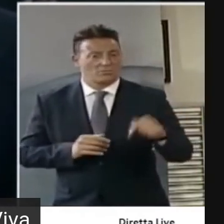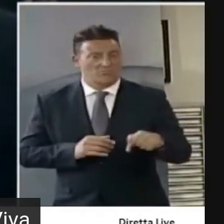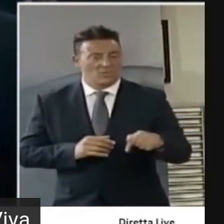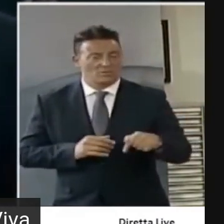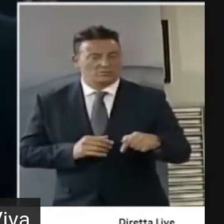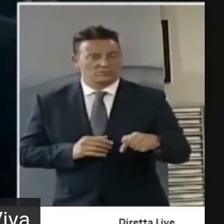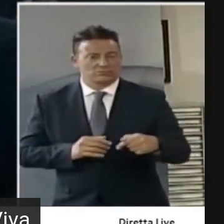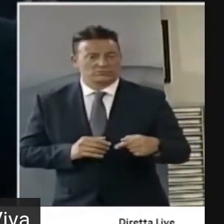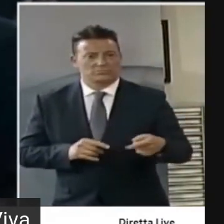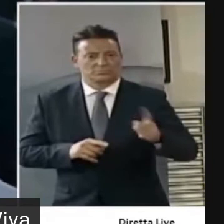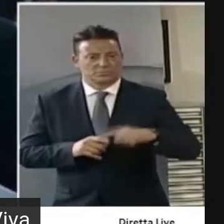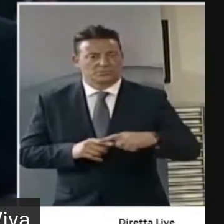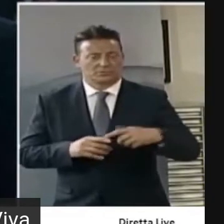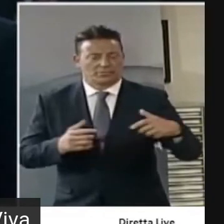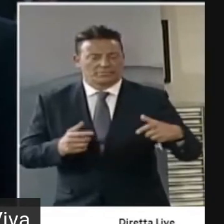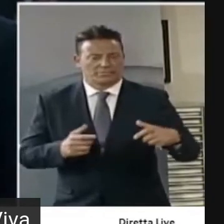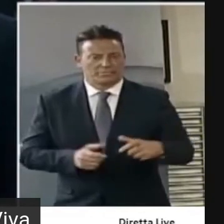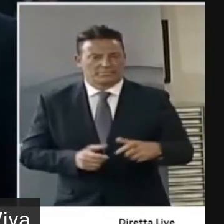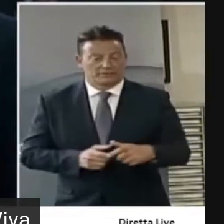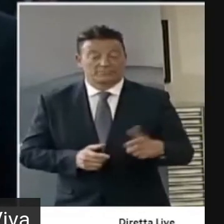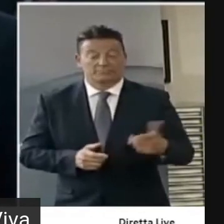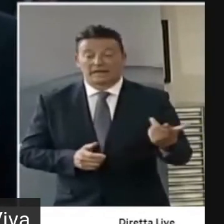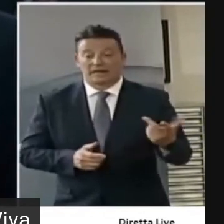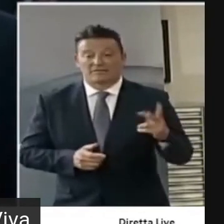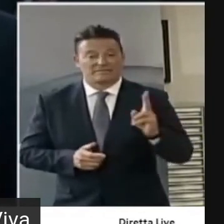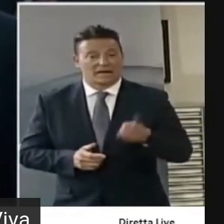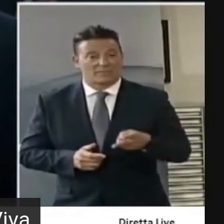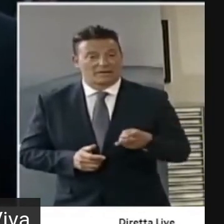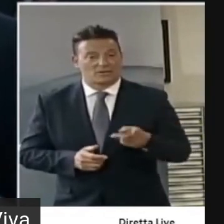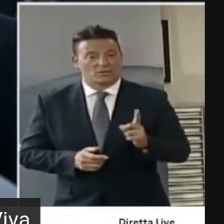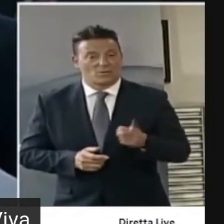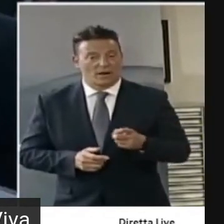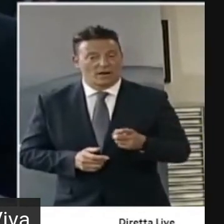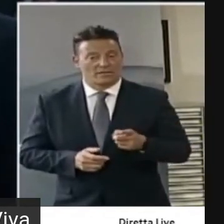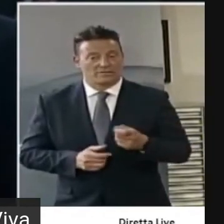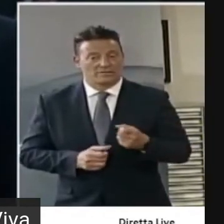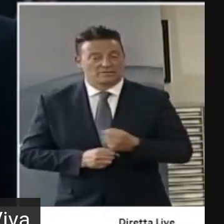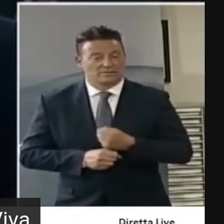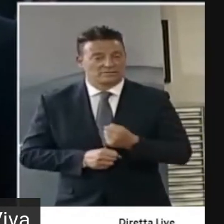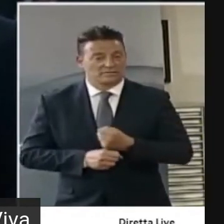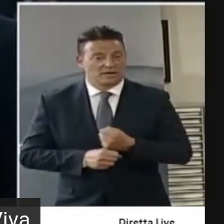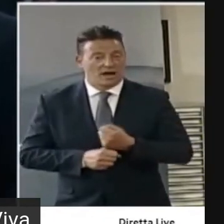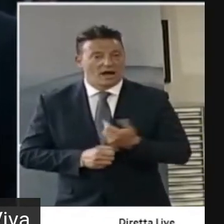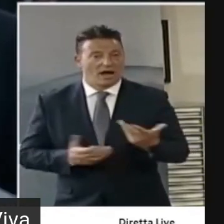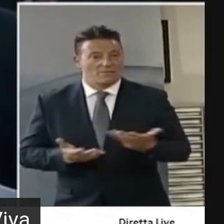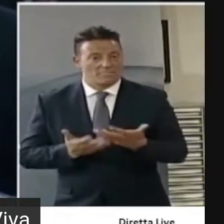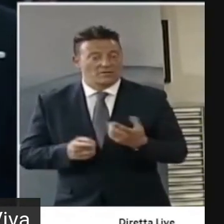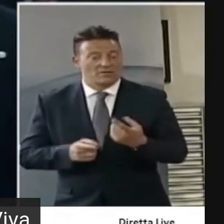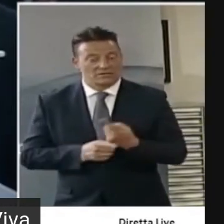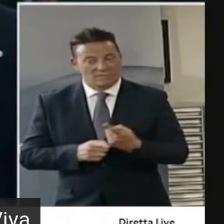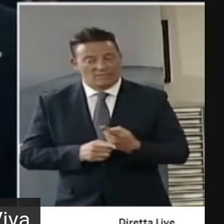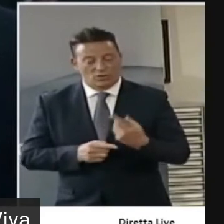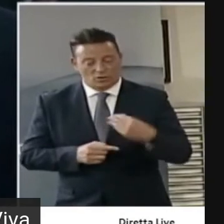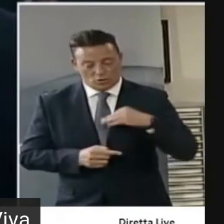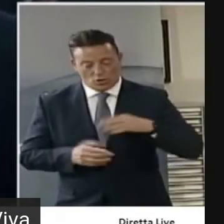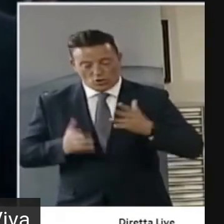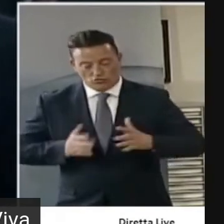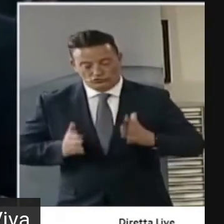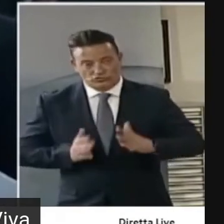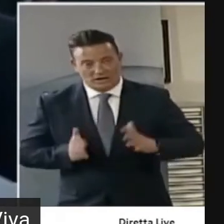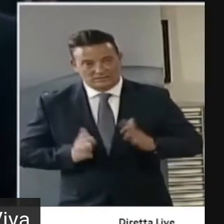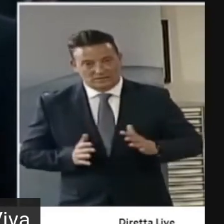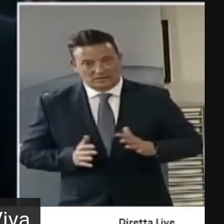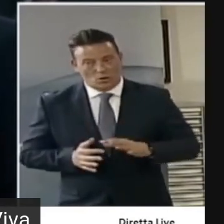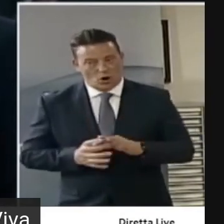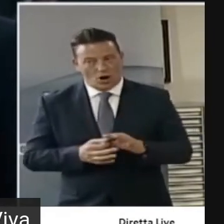cifre sicuramente più contenute. Il punto è veramente, diciamo, che ci sia una presa di coscienza collettiva e si arrivi